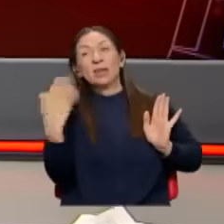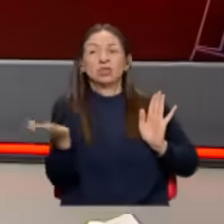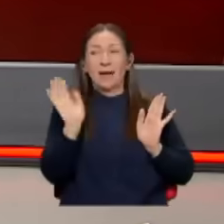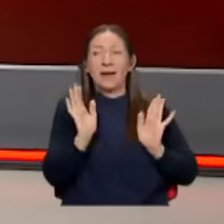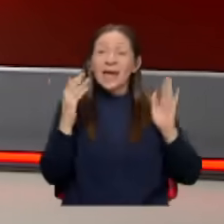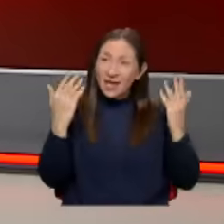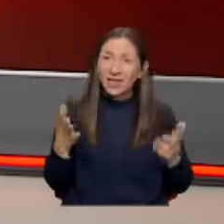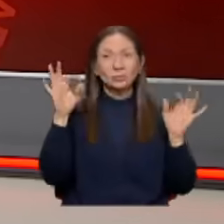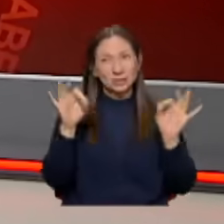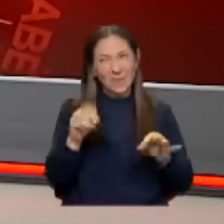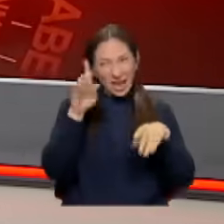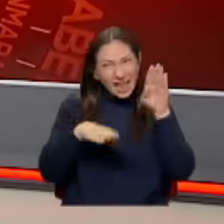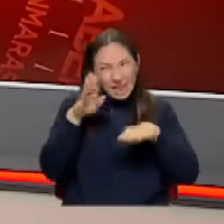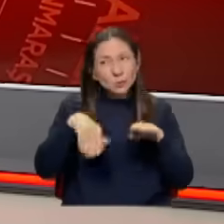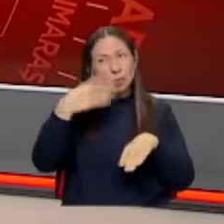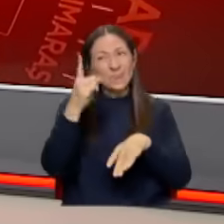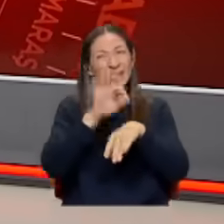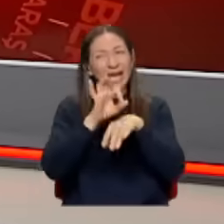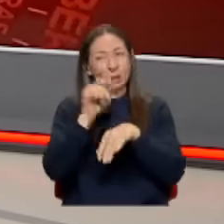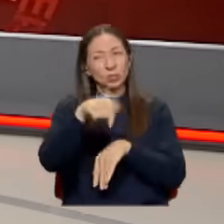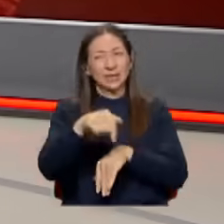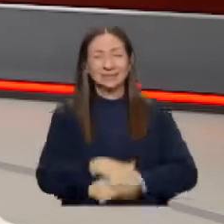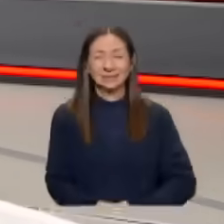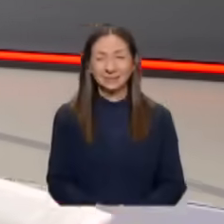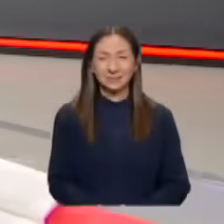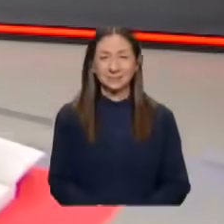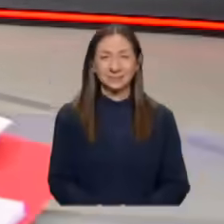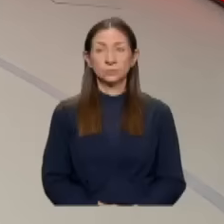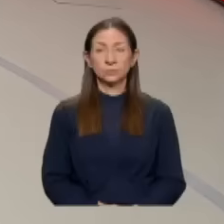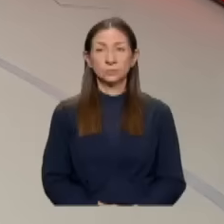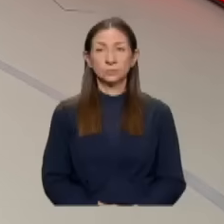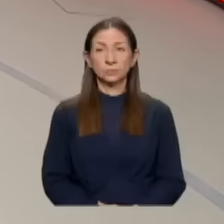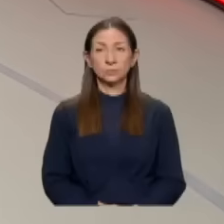şey. Efendim şimdi bir ara, sonra bir dakika bölümünde buradayız.